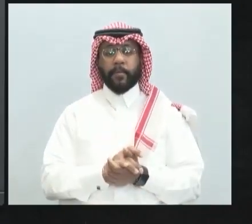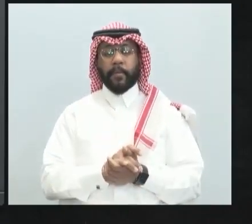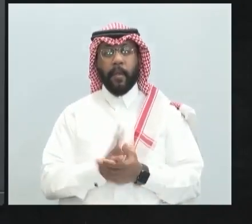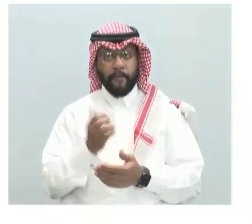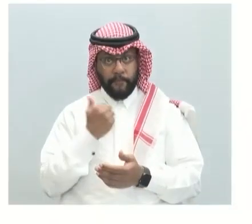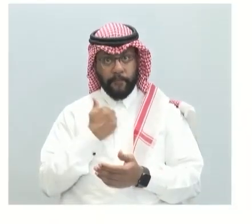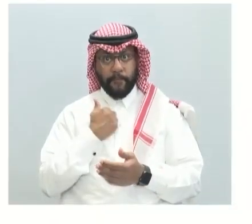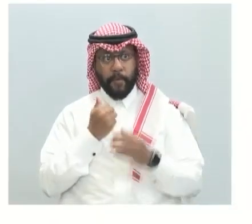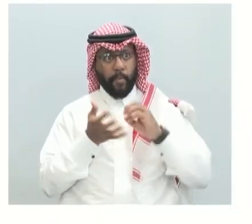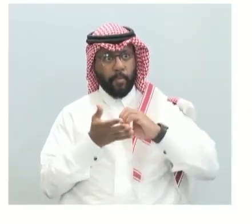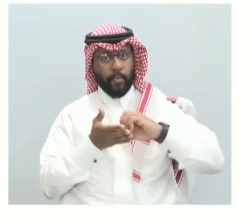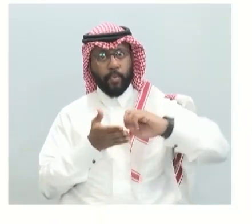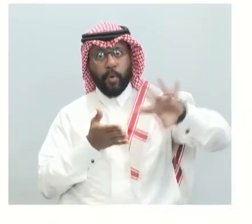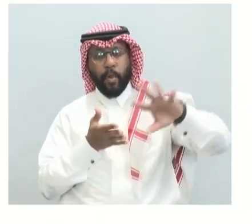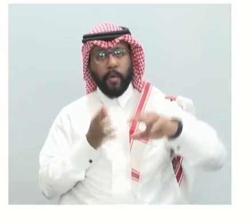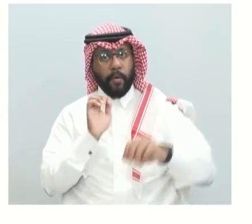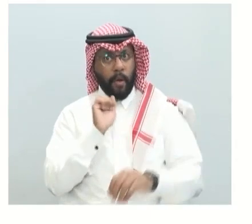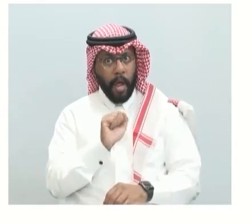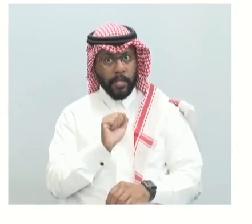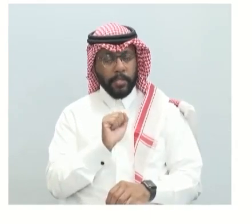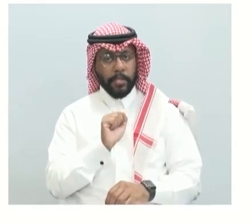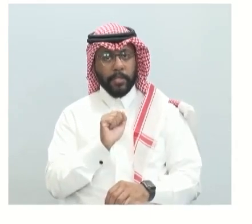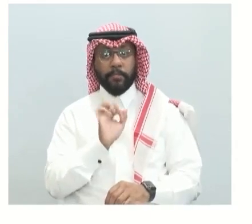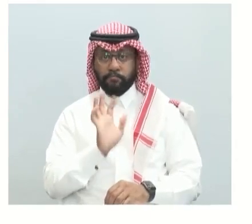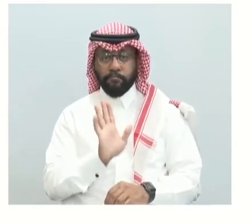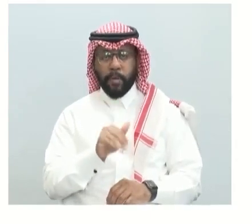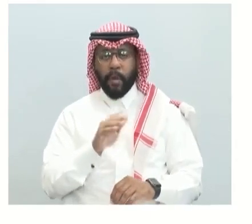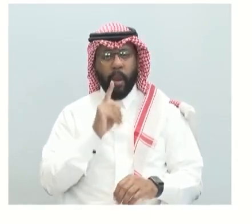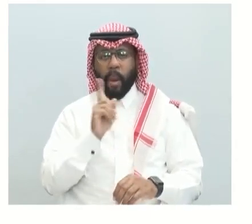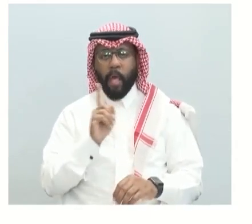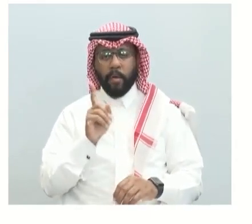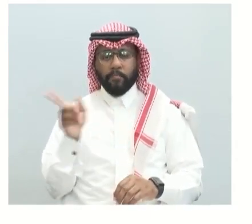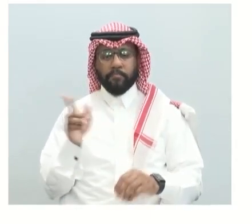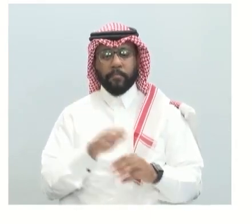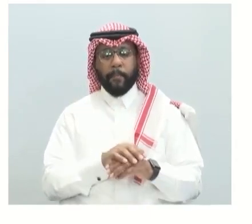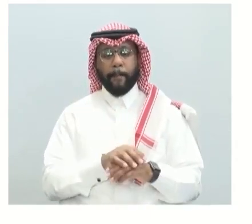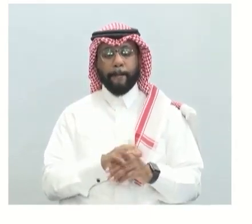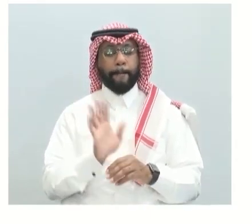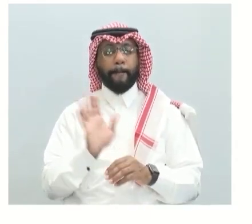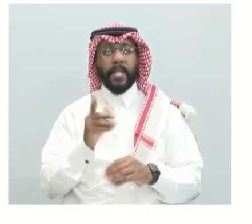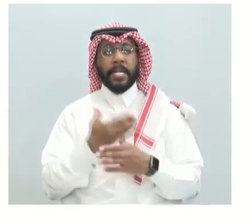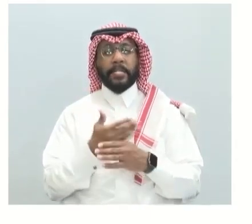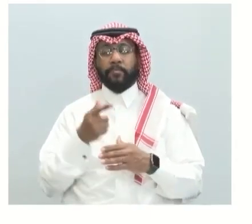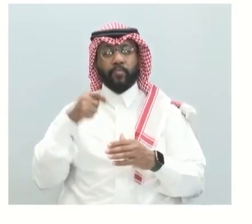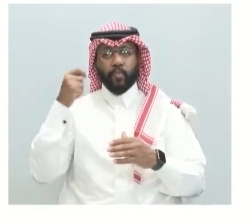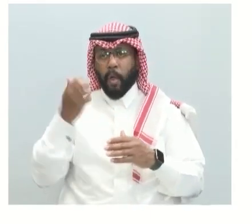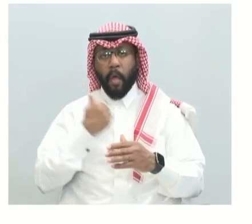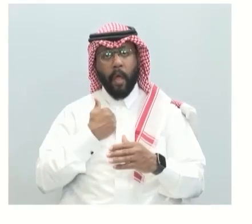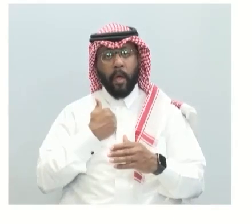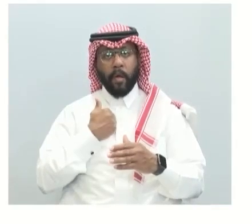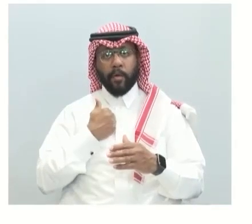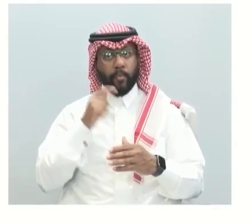خصوصيه عند مشاركه ملفاتي مع الاخرين طبعا لا لا توجد اي خصوصيه عند استخدام المشاركه الملفات